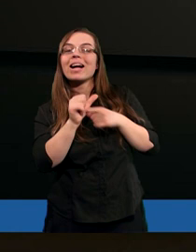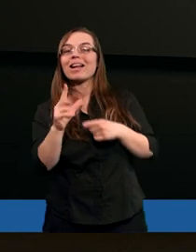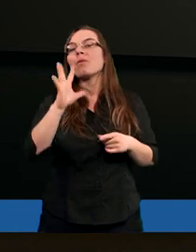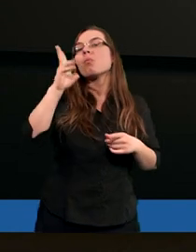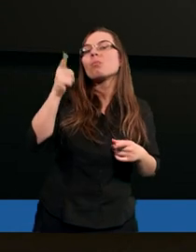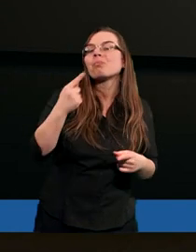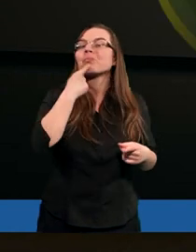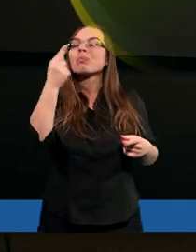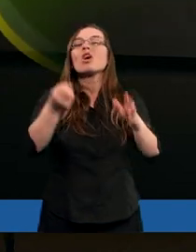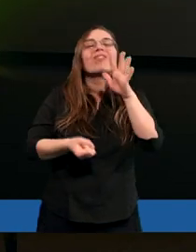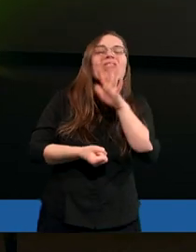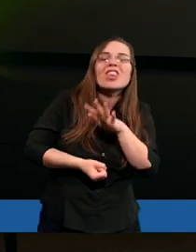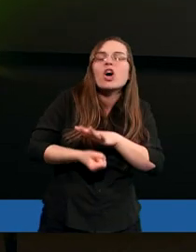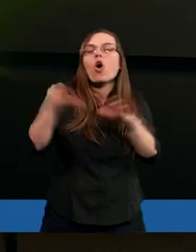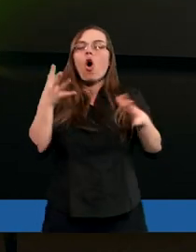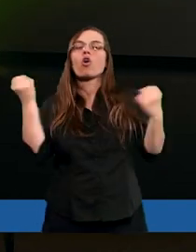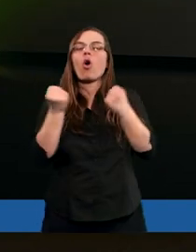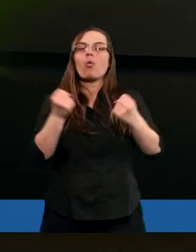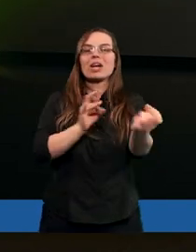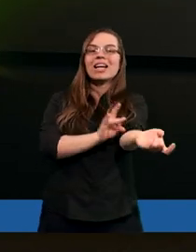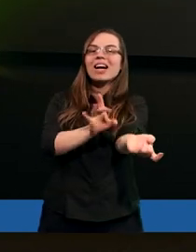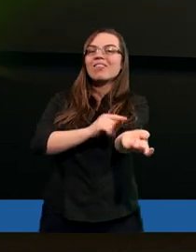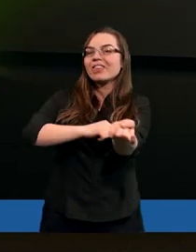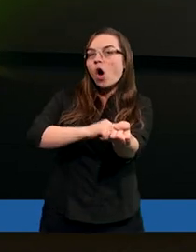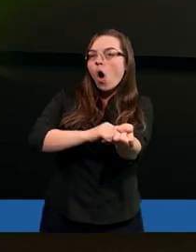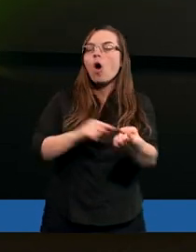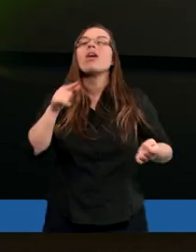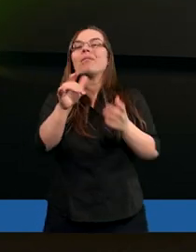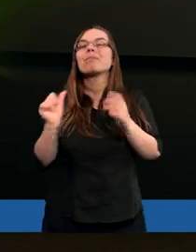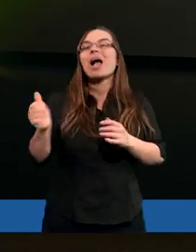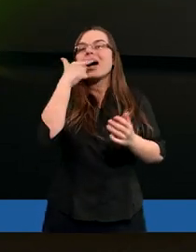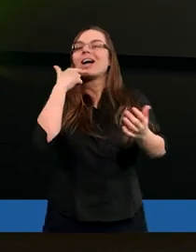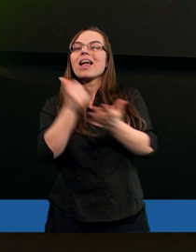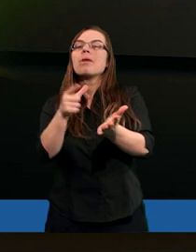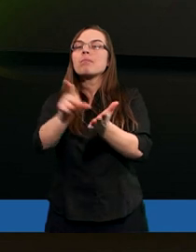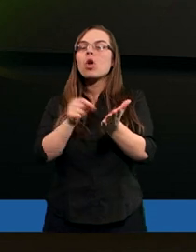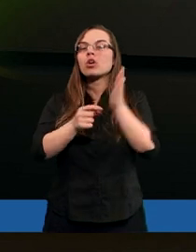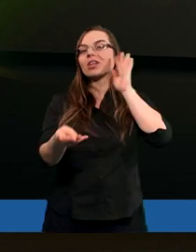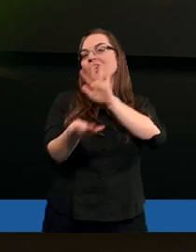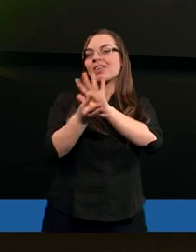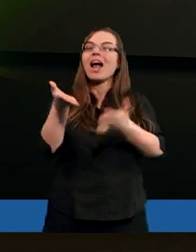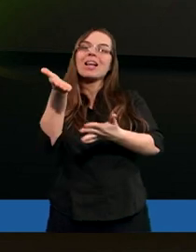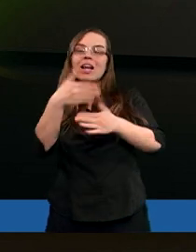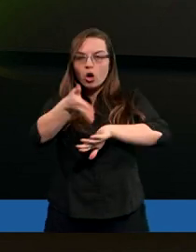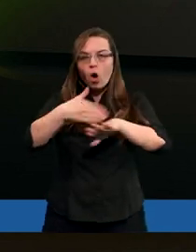powiedziane, lecz drogą krwią Chrystusa, to w pierwszym liście Piotra 19